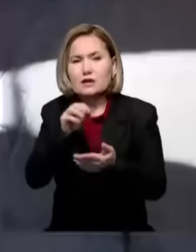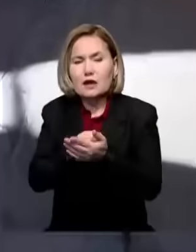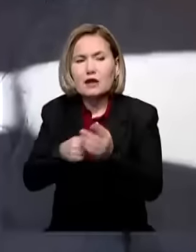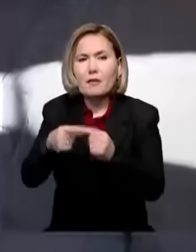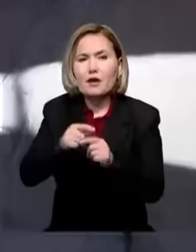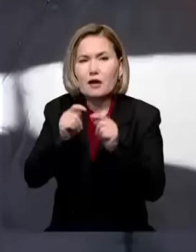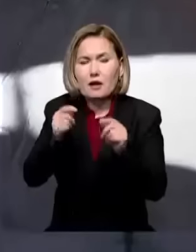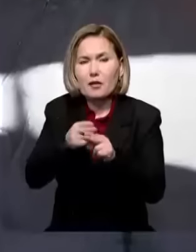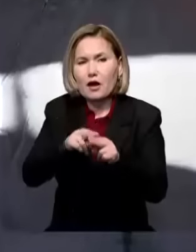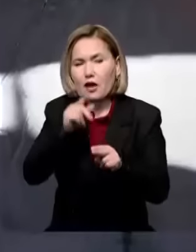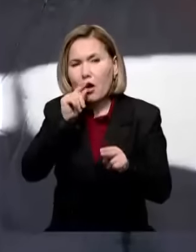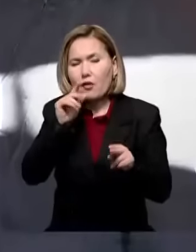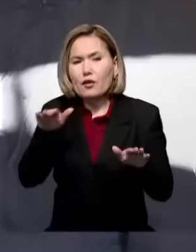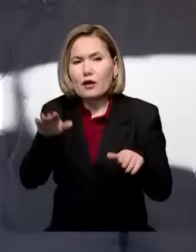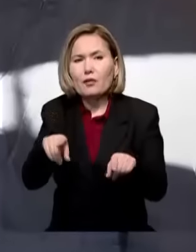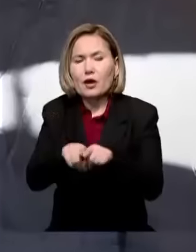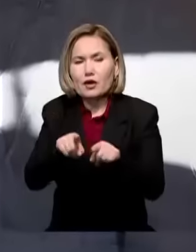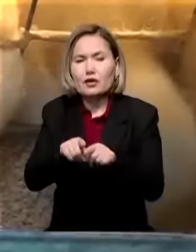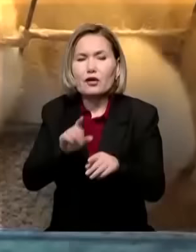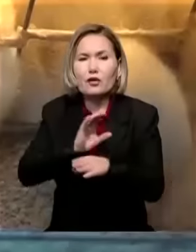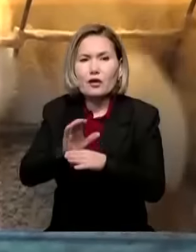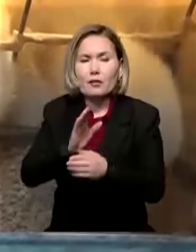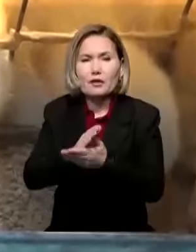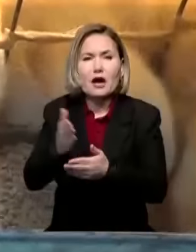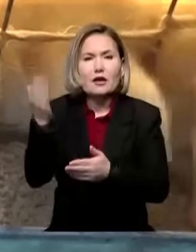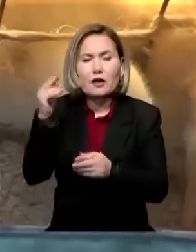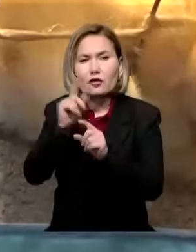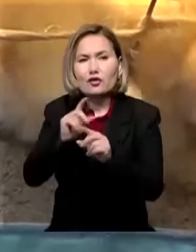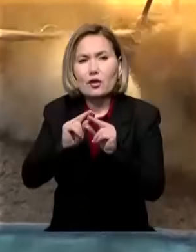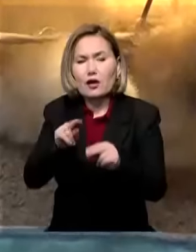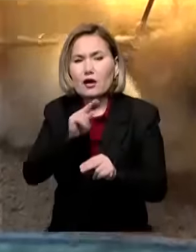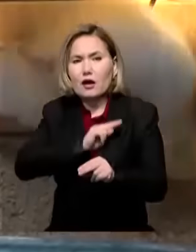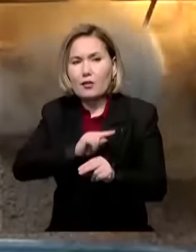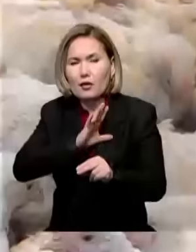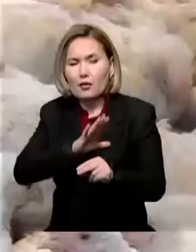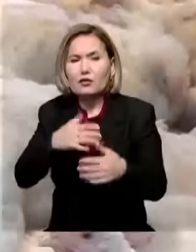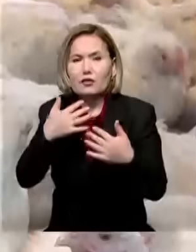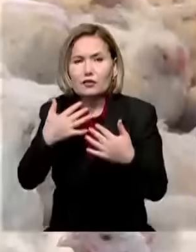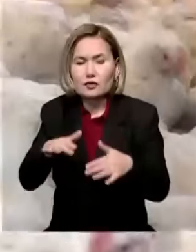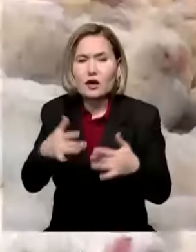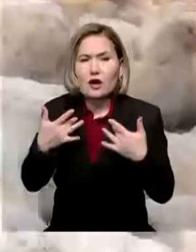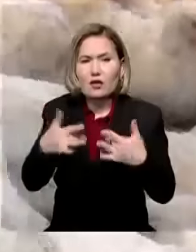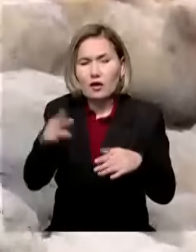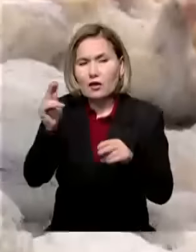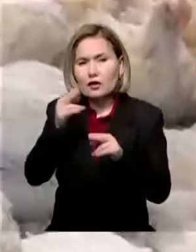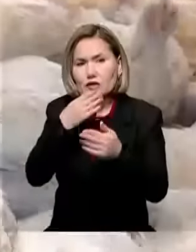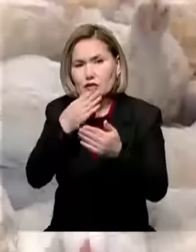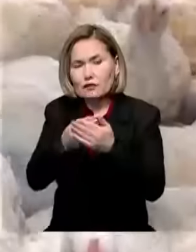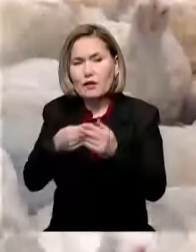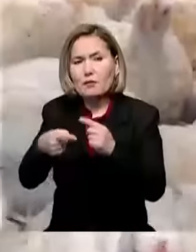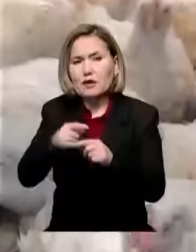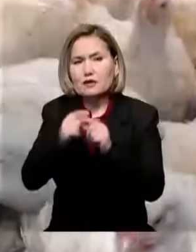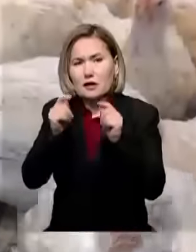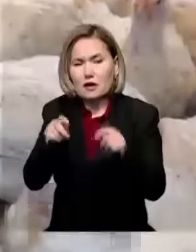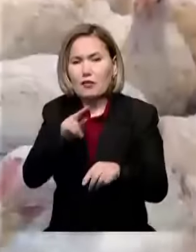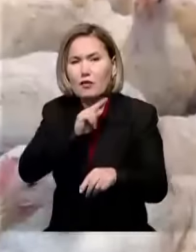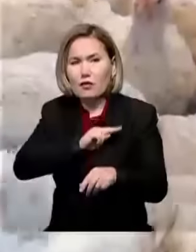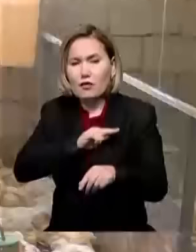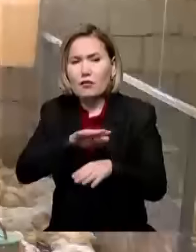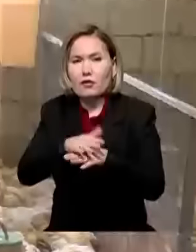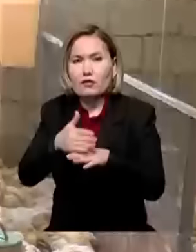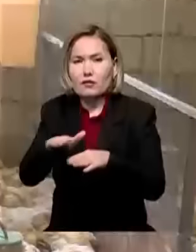шығарып, өсіріп, өнімін саудалап отыр. Бұған дейін мұғалім болған ол кәсіпке бет бұрған жастарды қолдауға арналған мемлекеттік бағдарлама арқылы қайтарымсыз грант